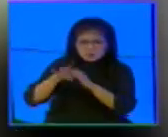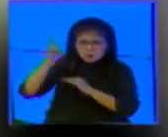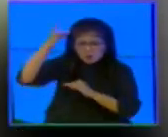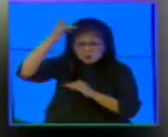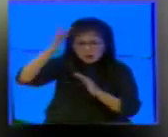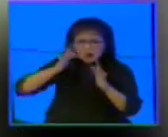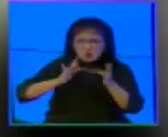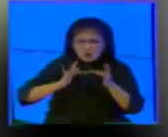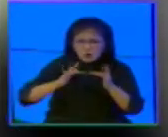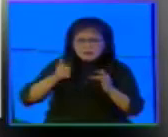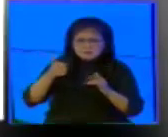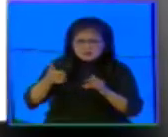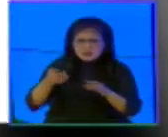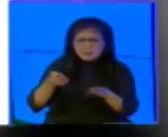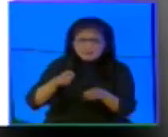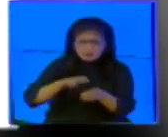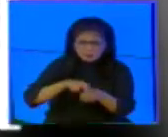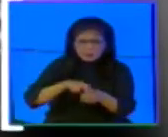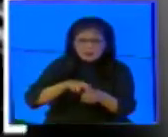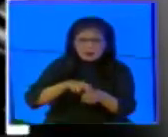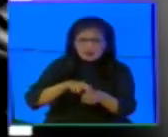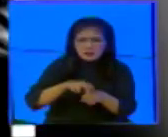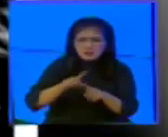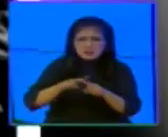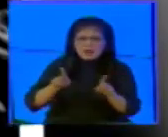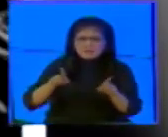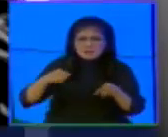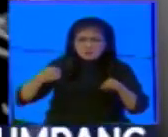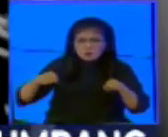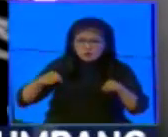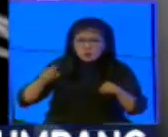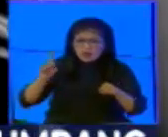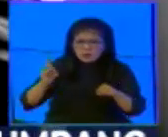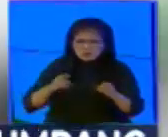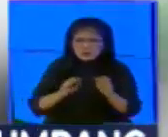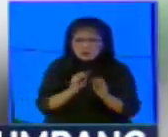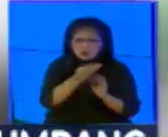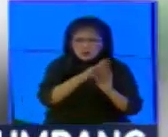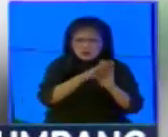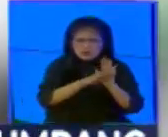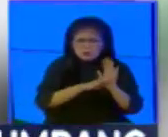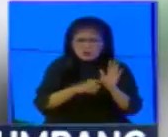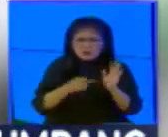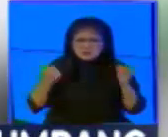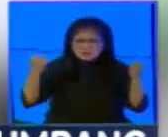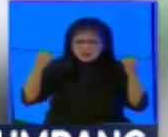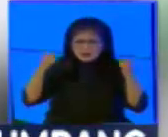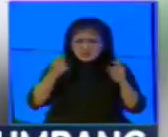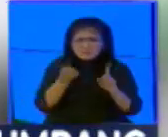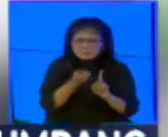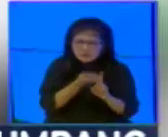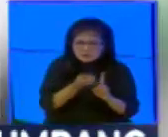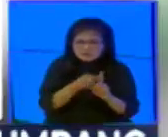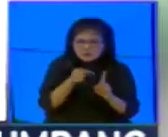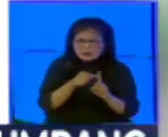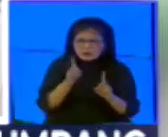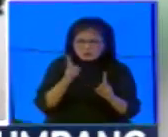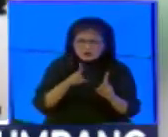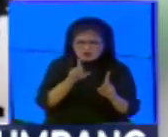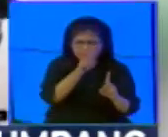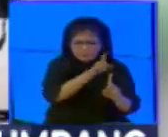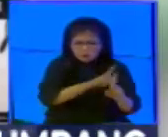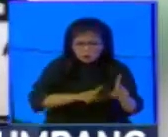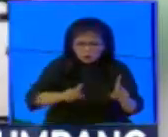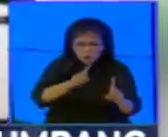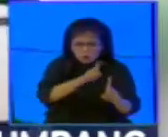diperbolehkan mengangkut penumpang. Namun sepeda motor harus memenuhi protokol kesehatan. Pertama, wajib disinfeksi kendaraan atau atribut